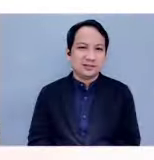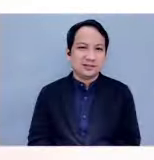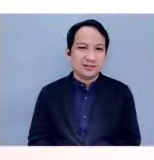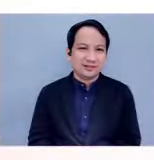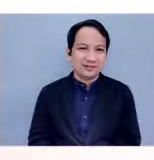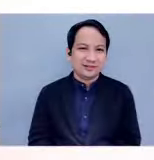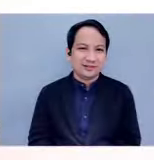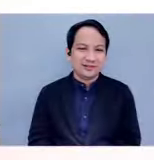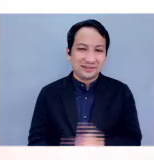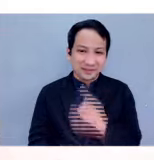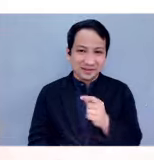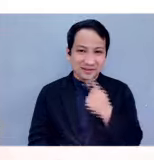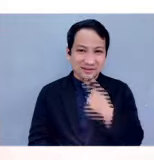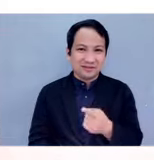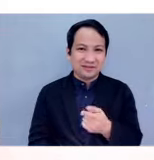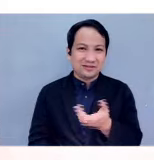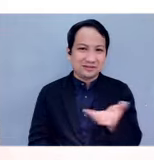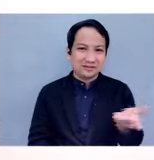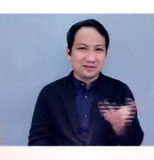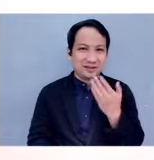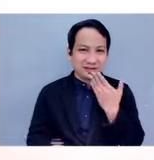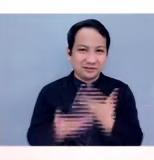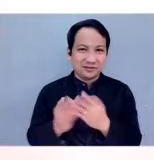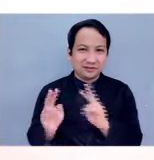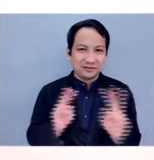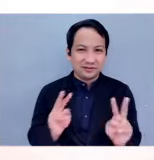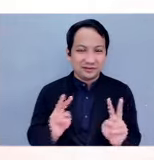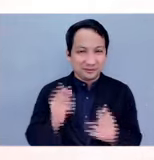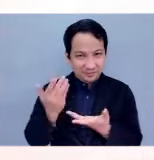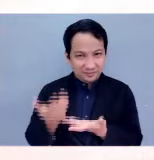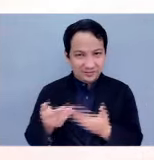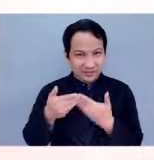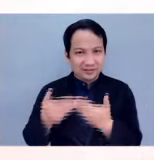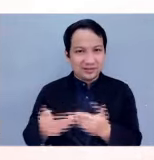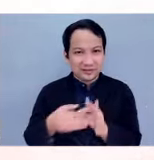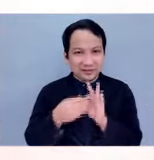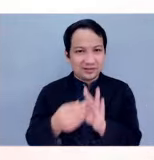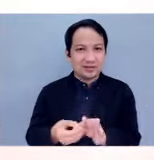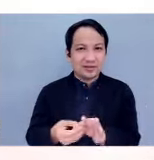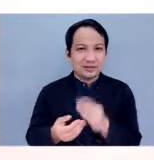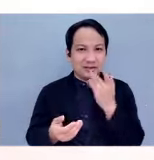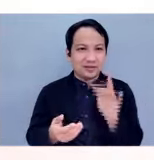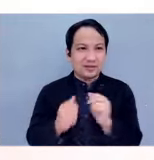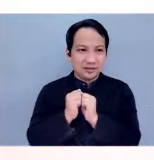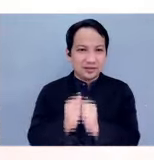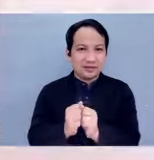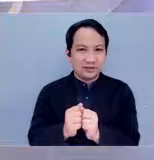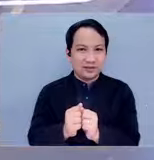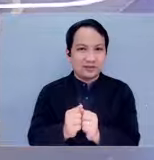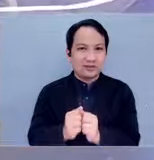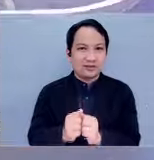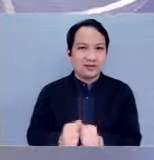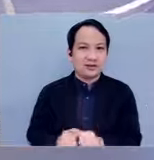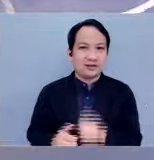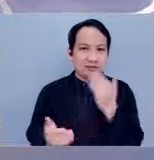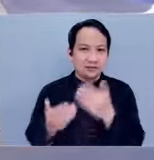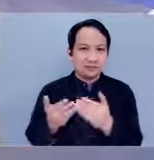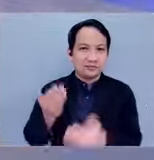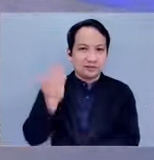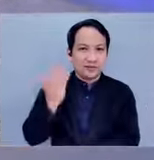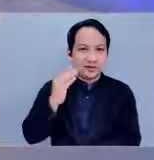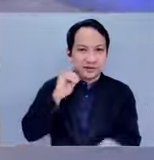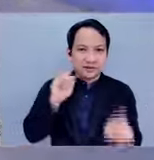Meron naman. Ang saya. Good vibes lang. Tuloy-tuloy lang po yan dito. Kasama pa rin ang inyong paboritong kasalo sa umaga. Good